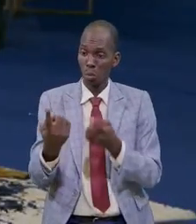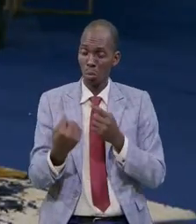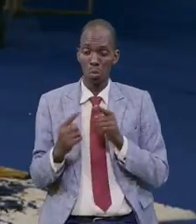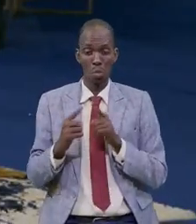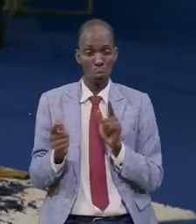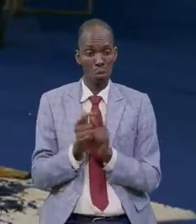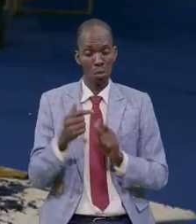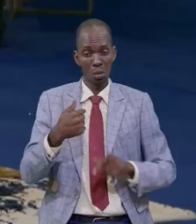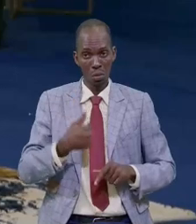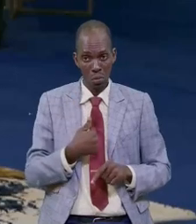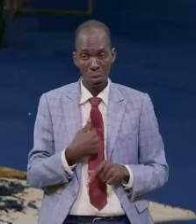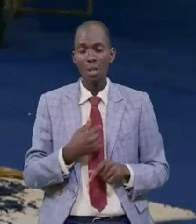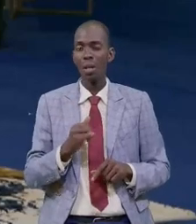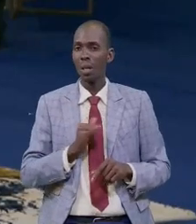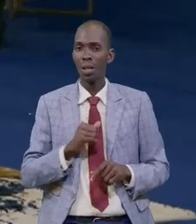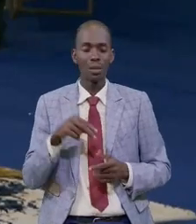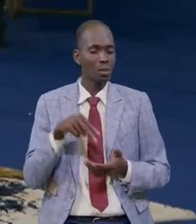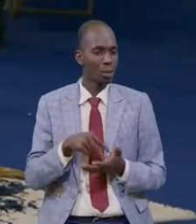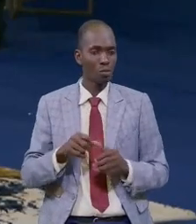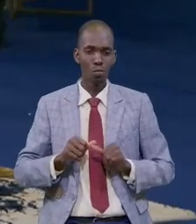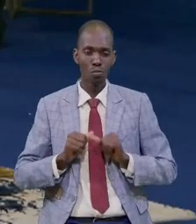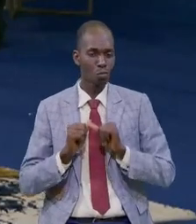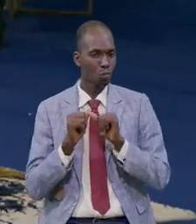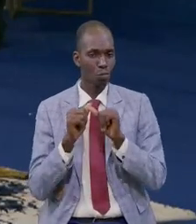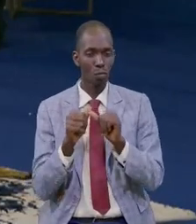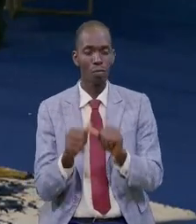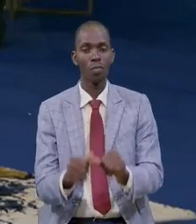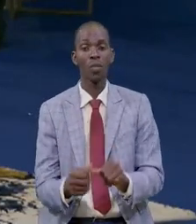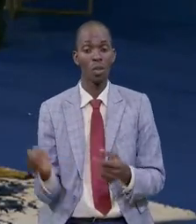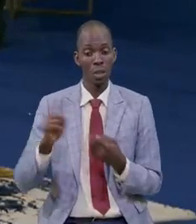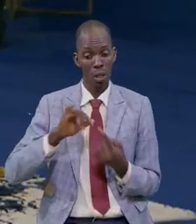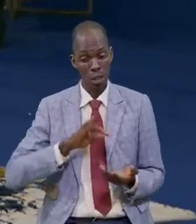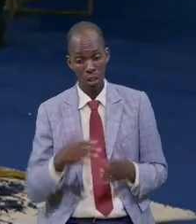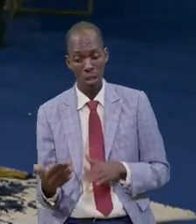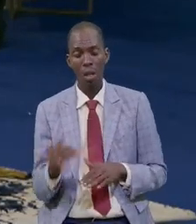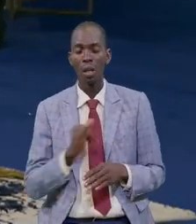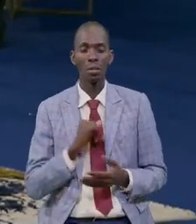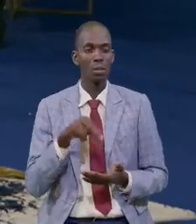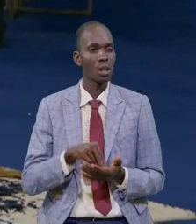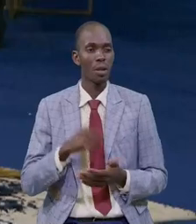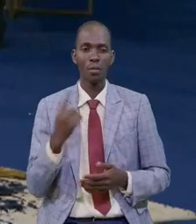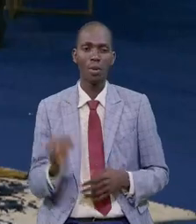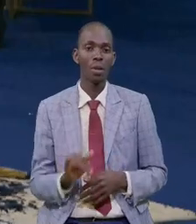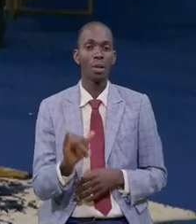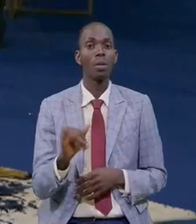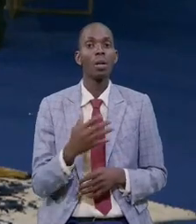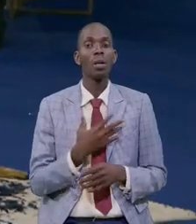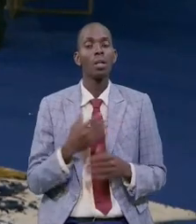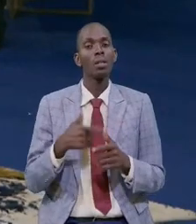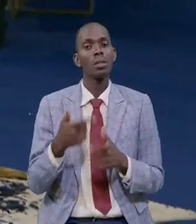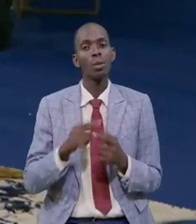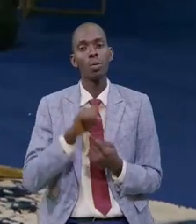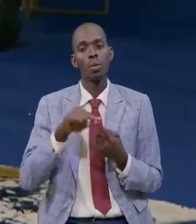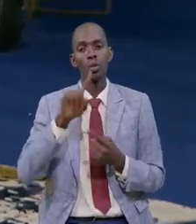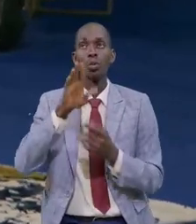me rencontrer quand je fermerai mes yeux d'ici je tiendrai pour toujours alors avant